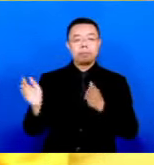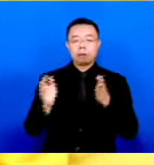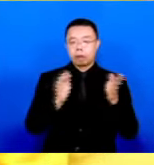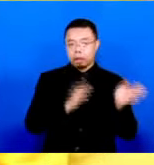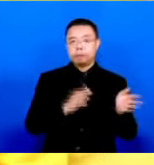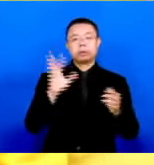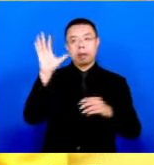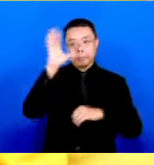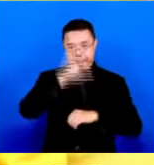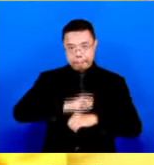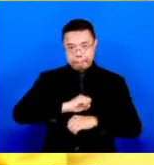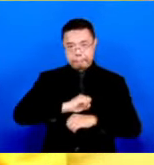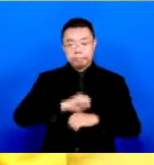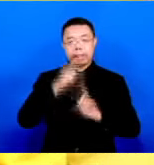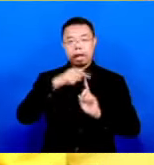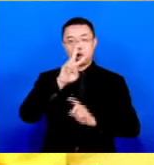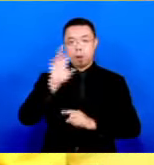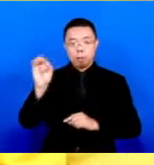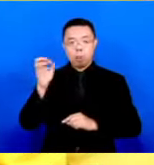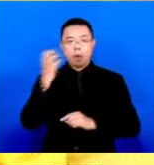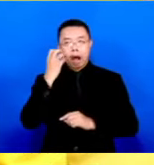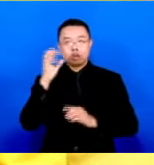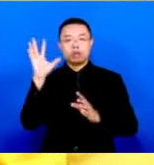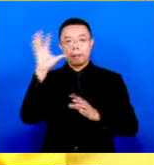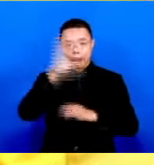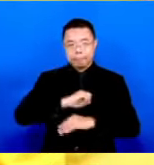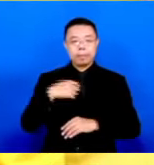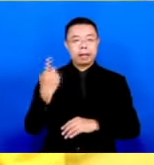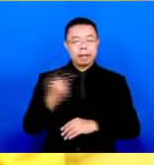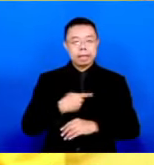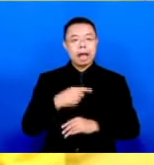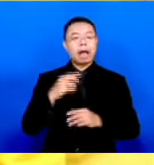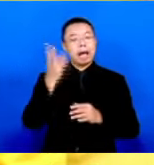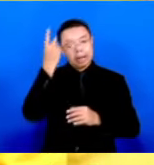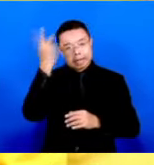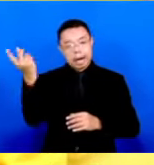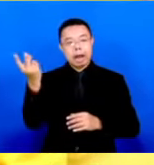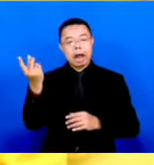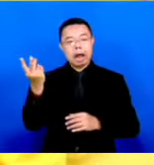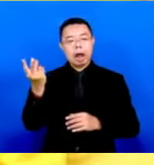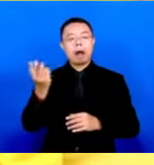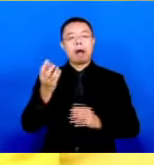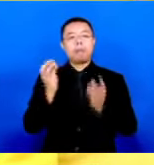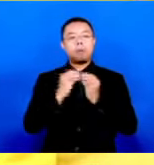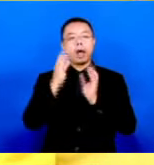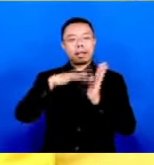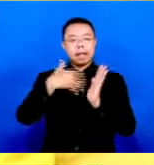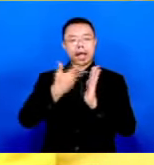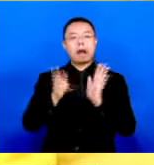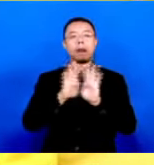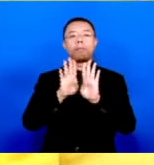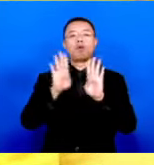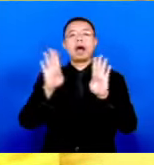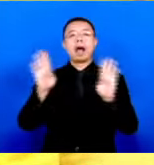kemudian malam harinya 20 Agustus malam kita rencanakan agenda